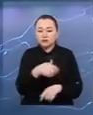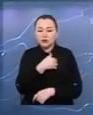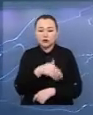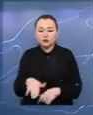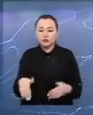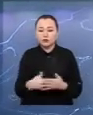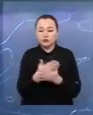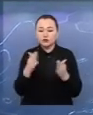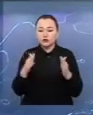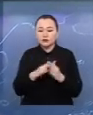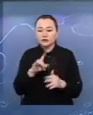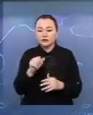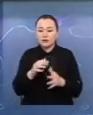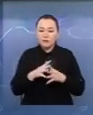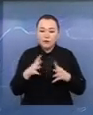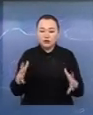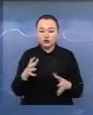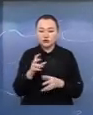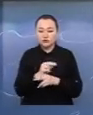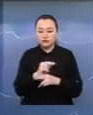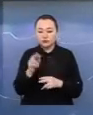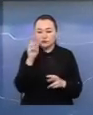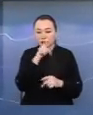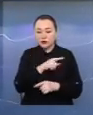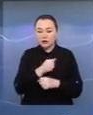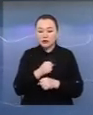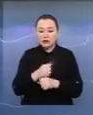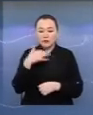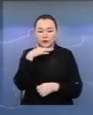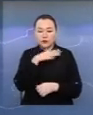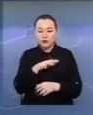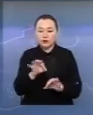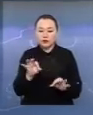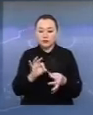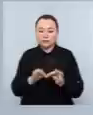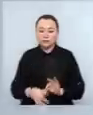новое жилье из-за больших недоделок. Людмила Батюшкина выясняла подробности.